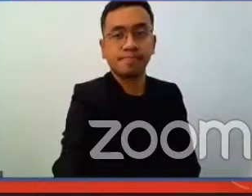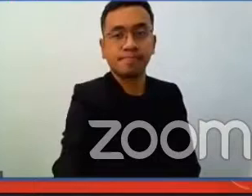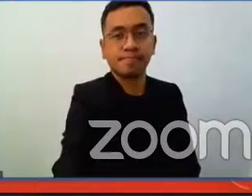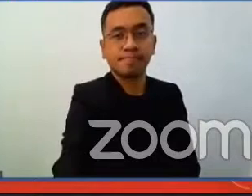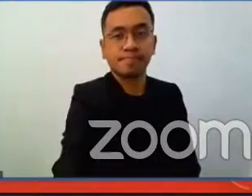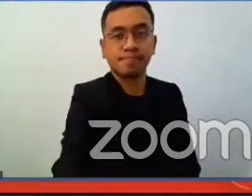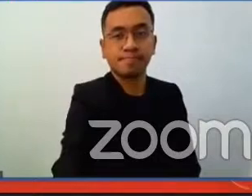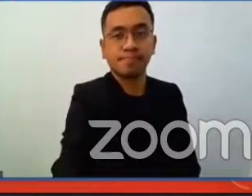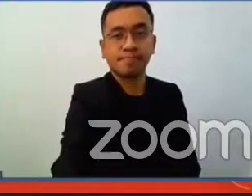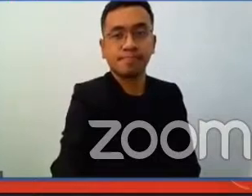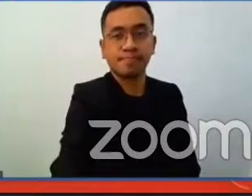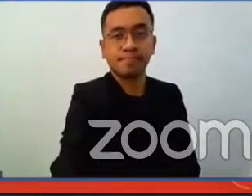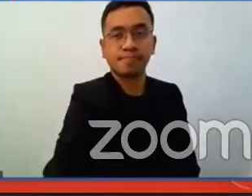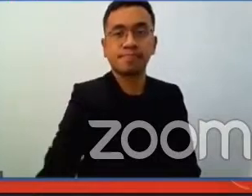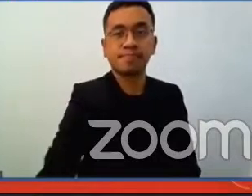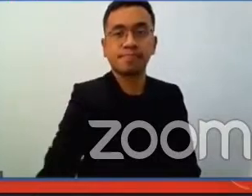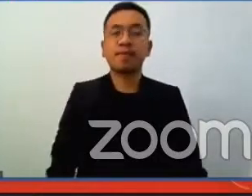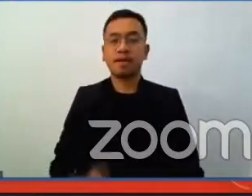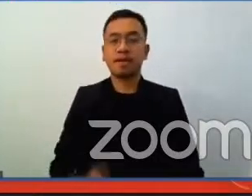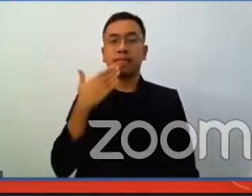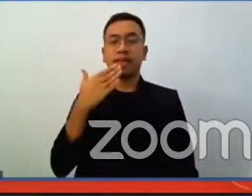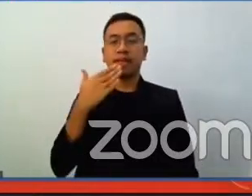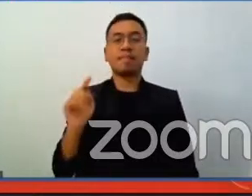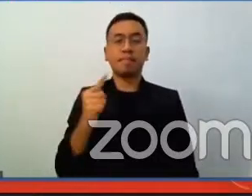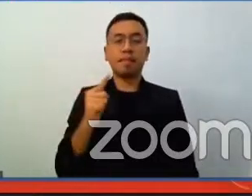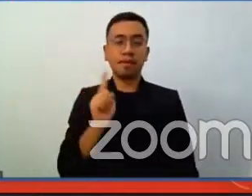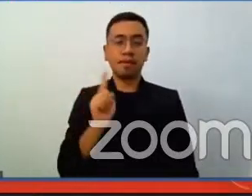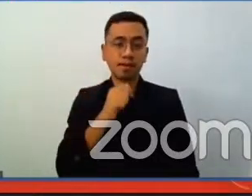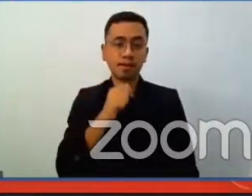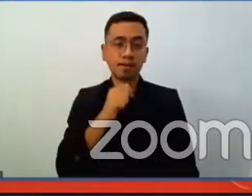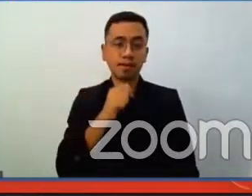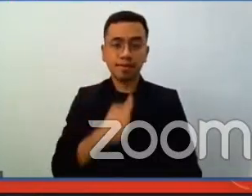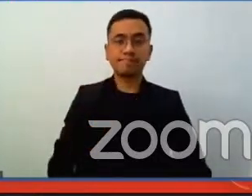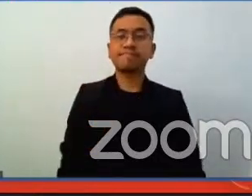saja Bapak. Ini pertanyaan pertama.